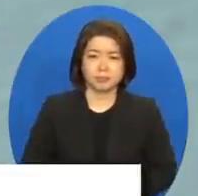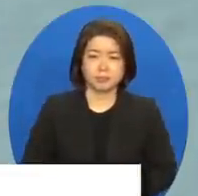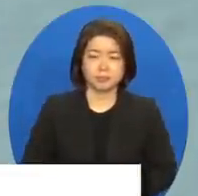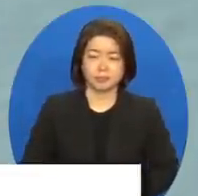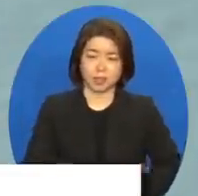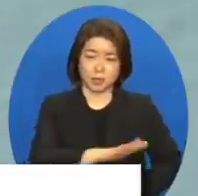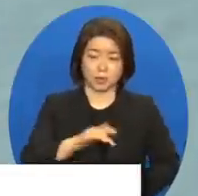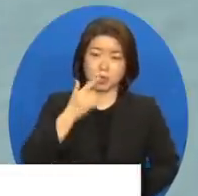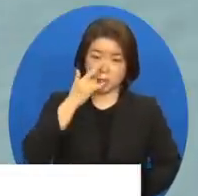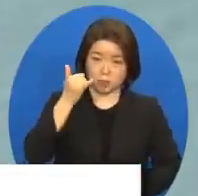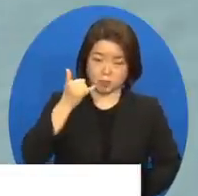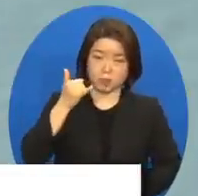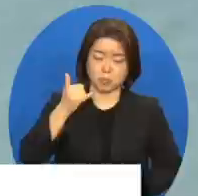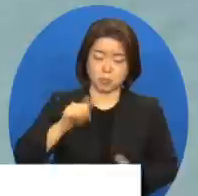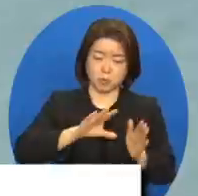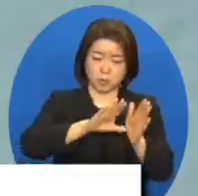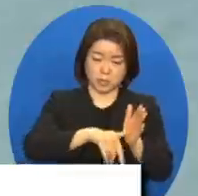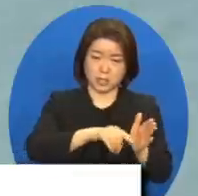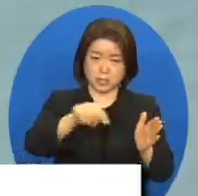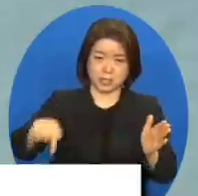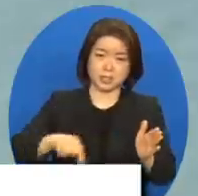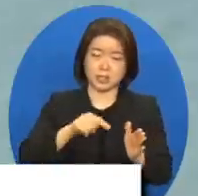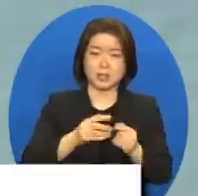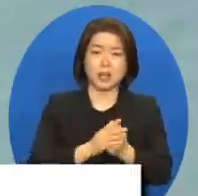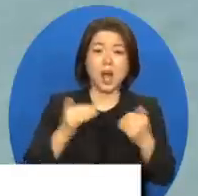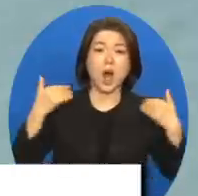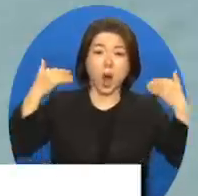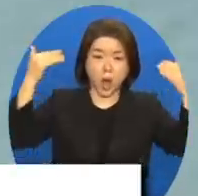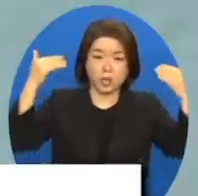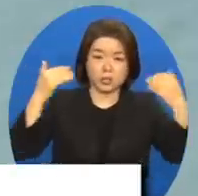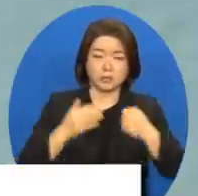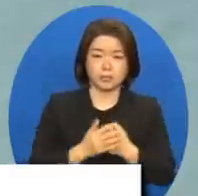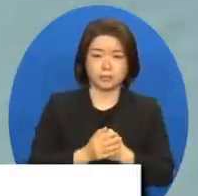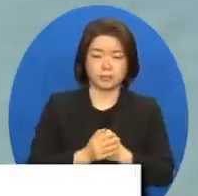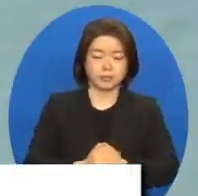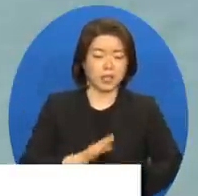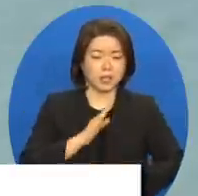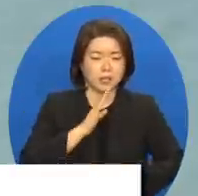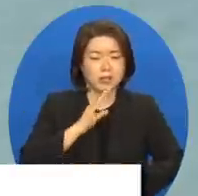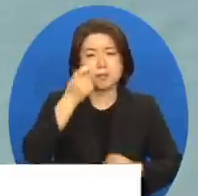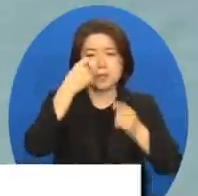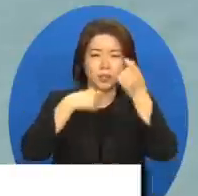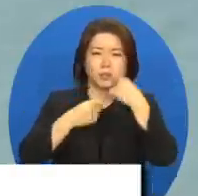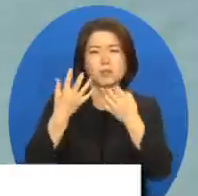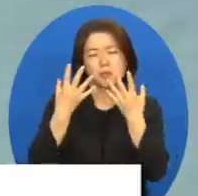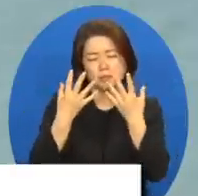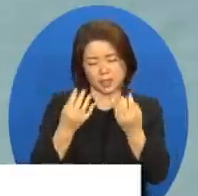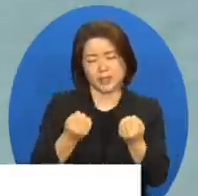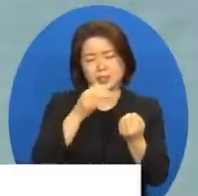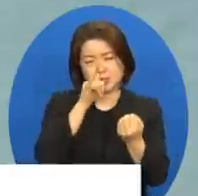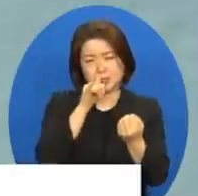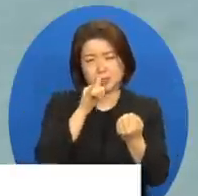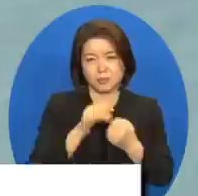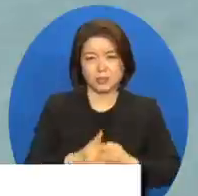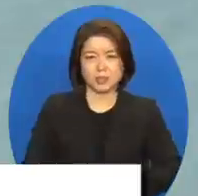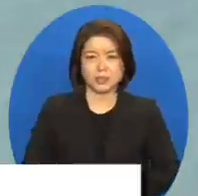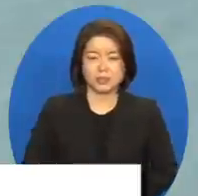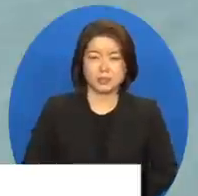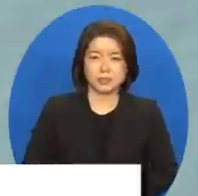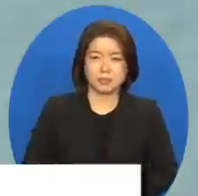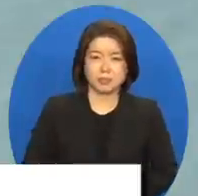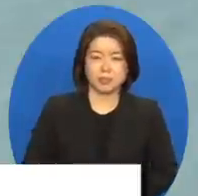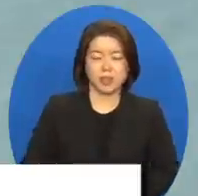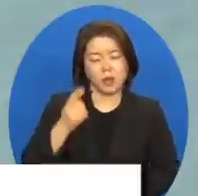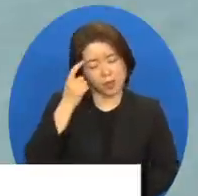저희 부모 세대 어른들, 그분들은 참 눈물이 많으셨던 것 같습니다.